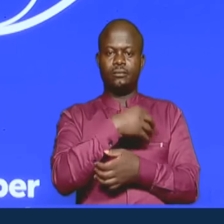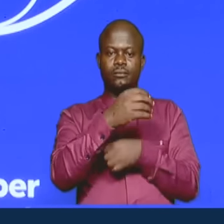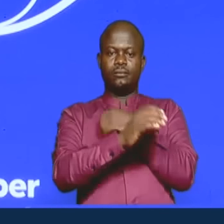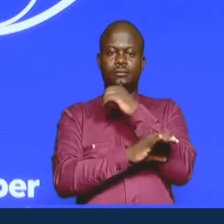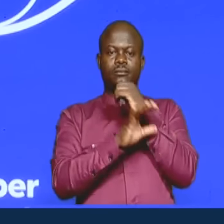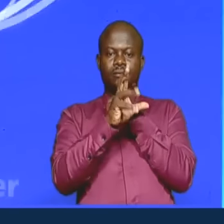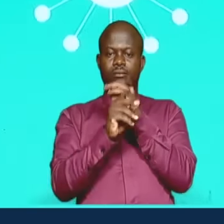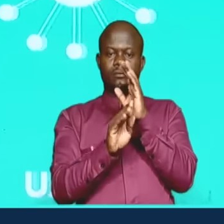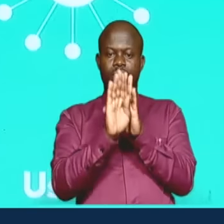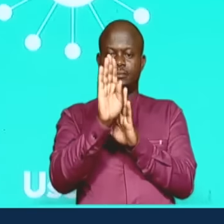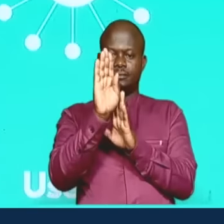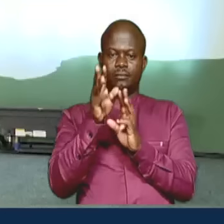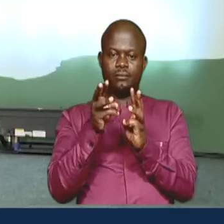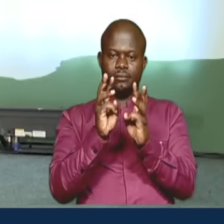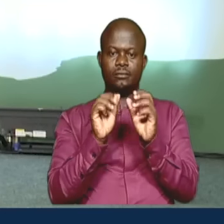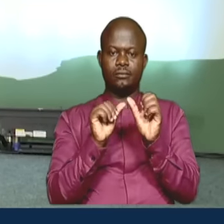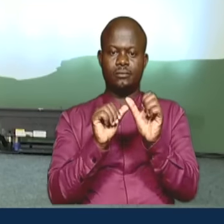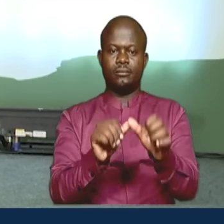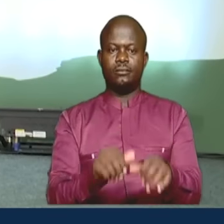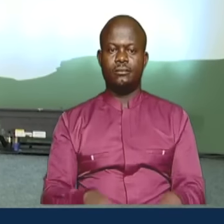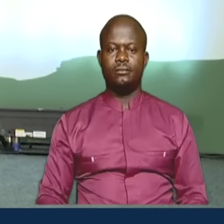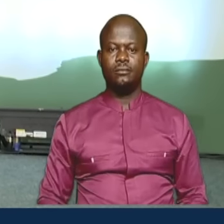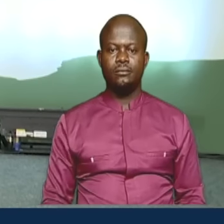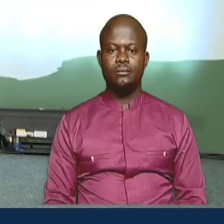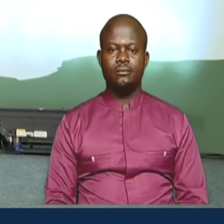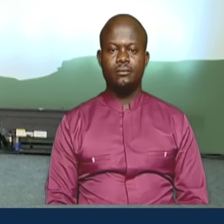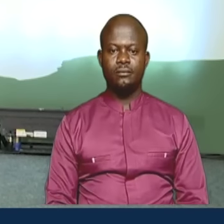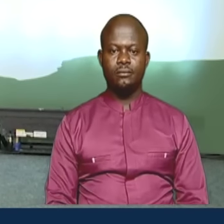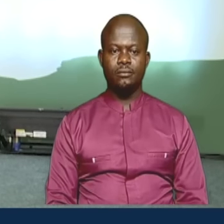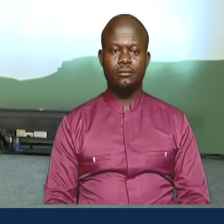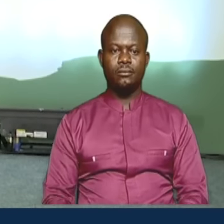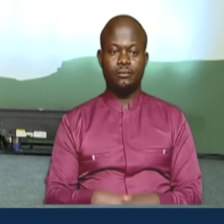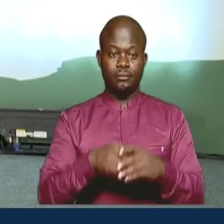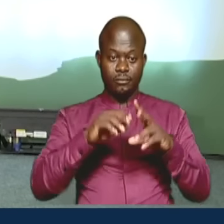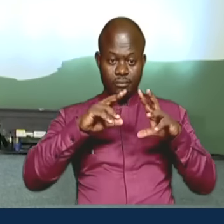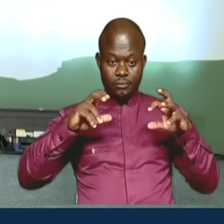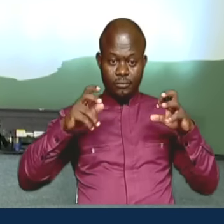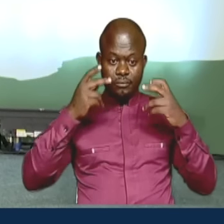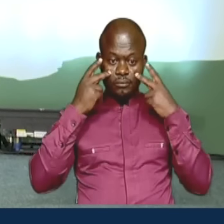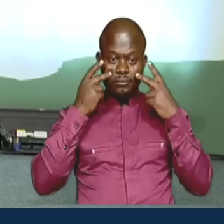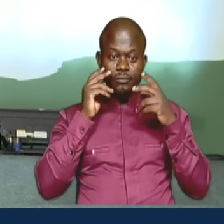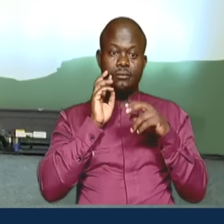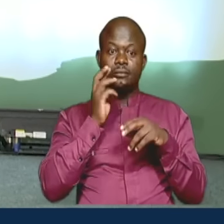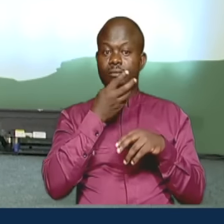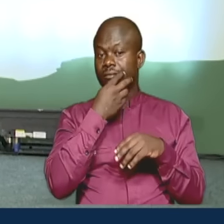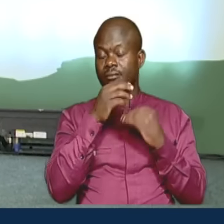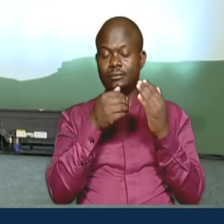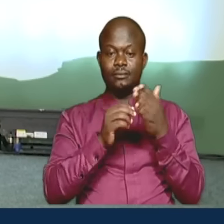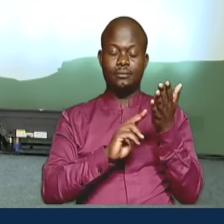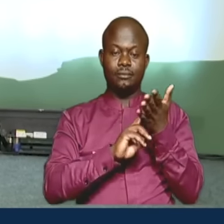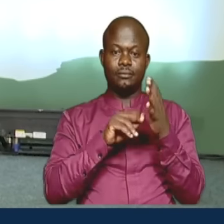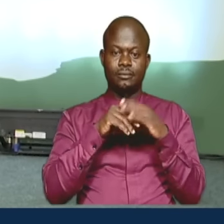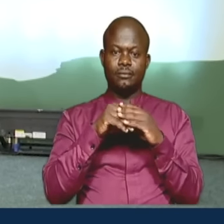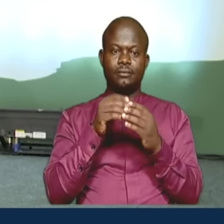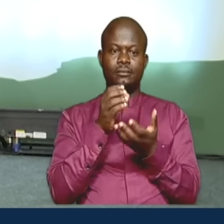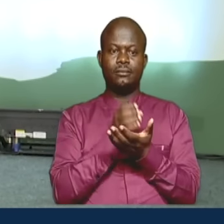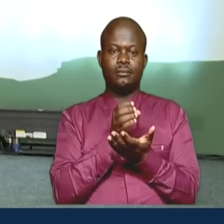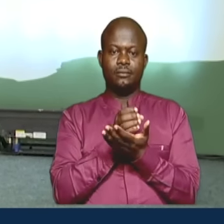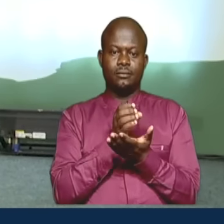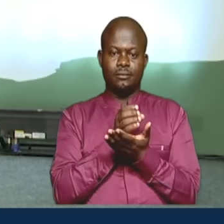Afrika butera imbere mu buryo burambye. Assessment twakoze cyangwa isesengura twasanze ari amazi dukoresha nko muri leta mu macupa ya